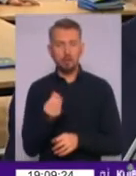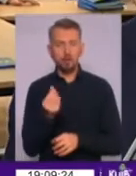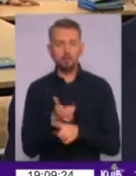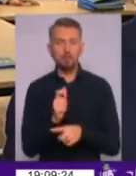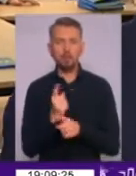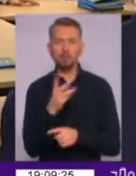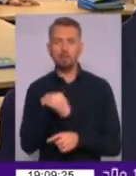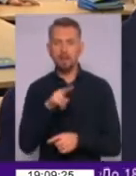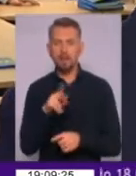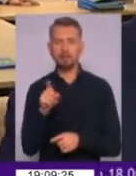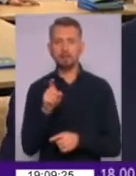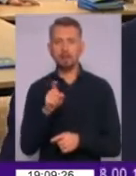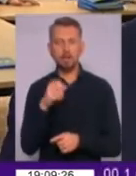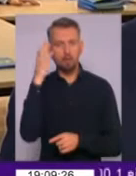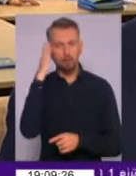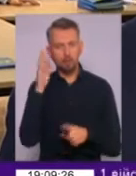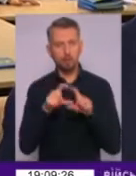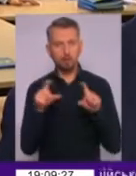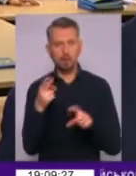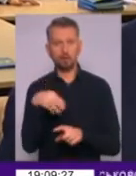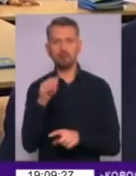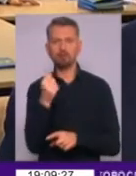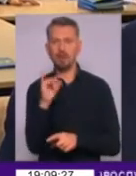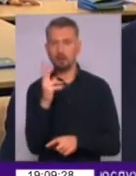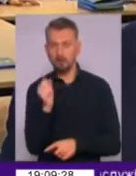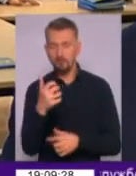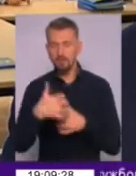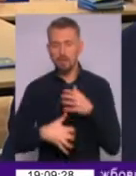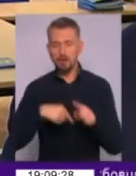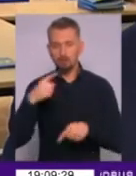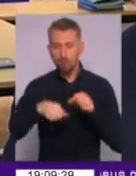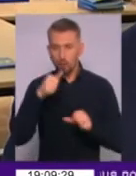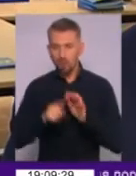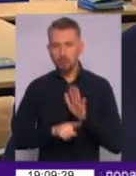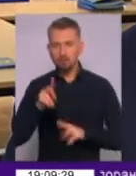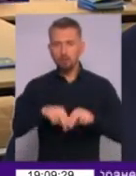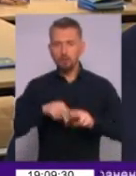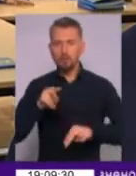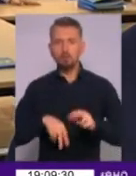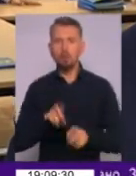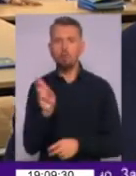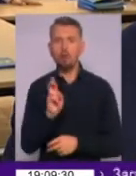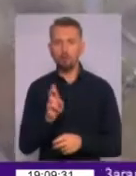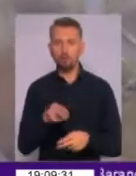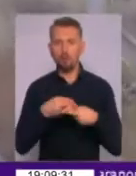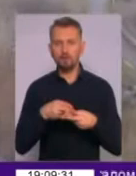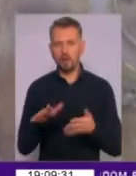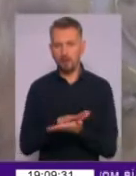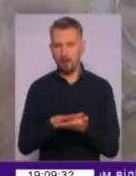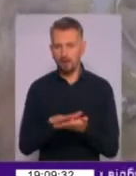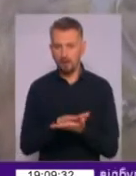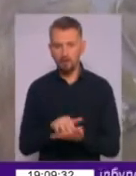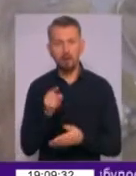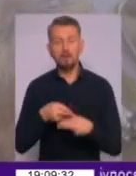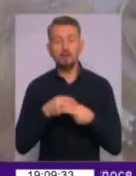з японською компанією «Джайка». В середині наступного року приступаємо до будівництва борточної станції аерації. А ця станція